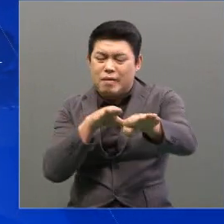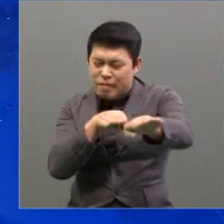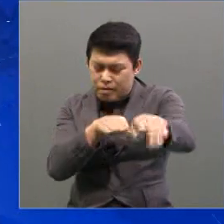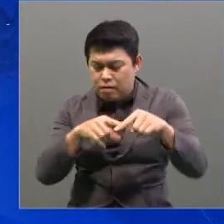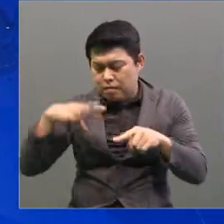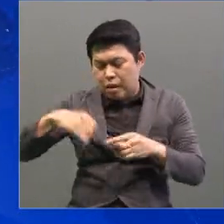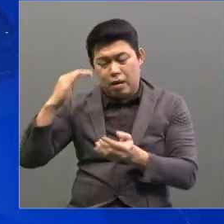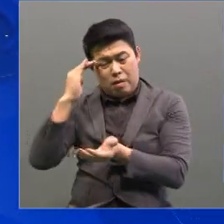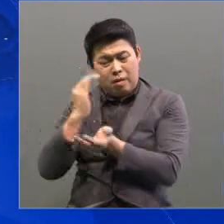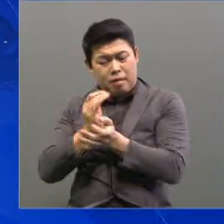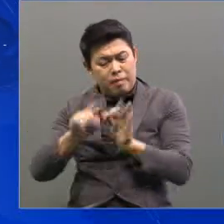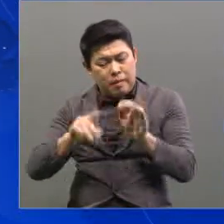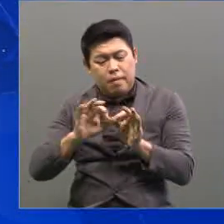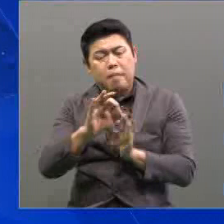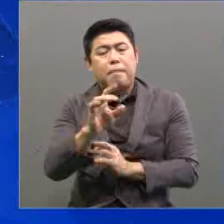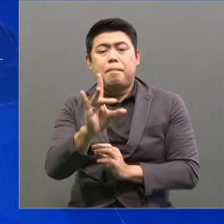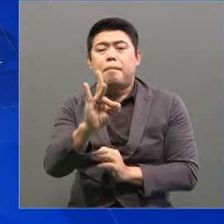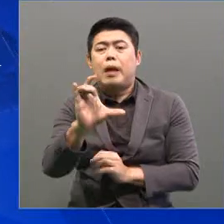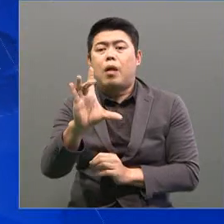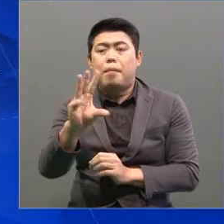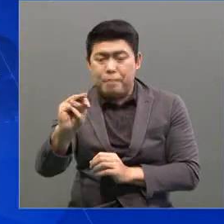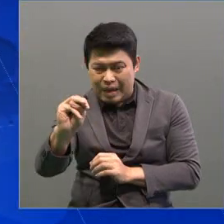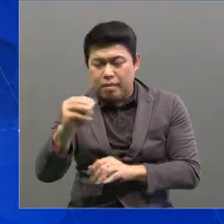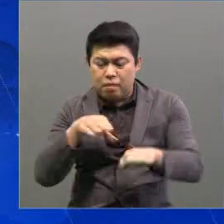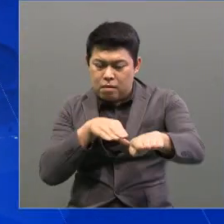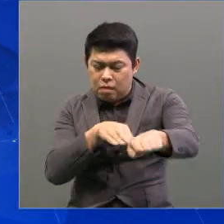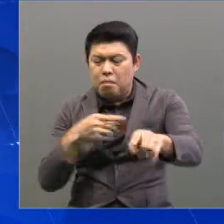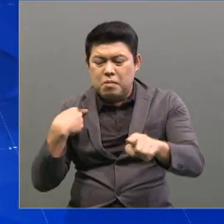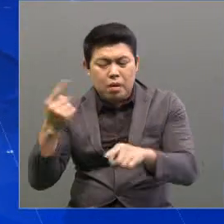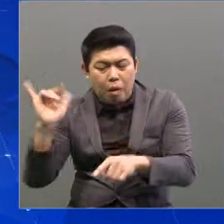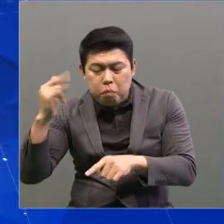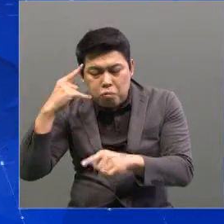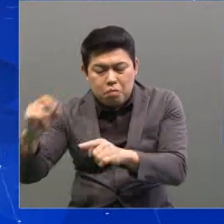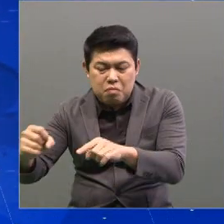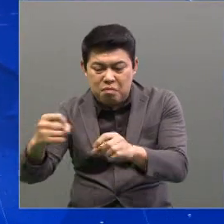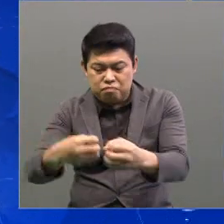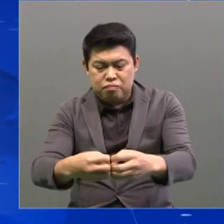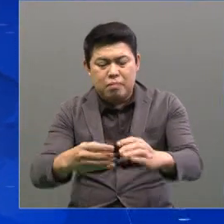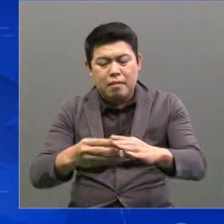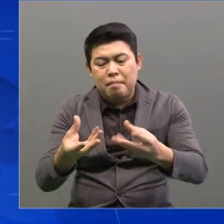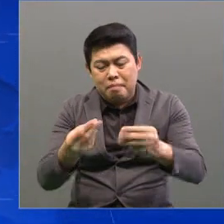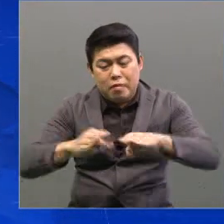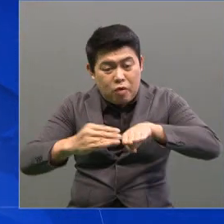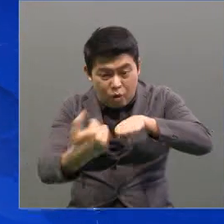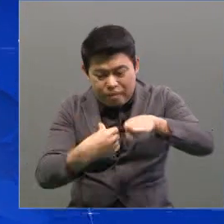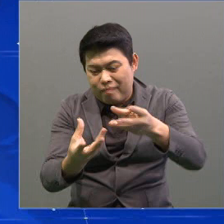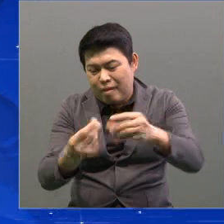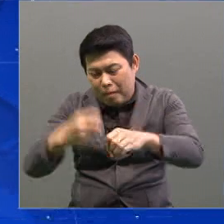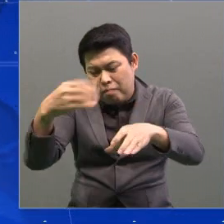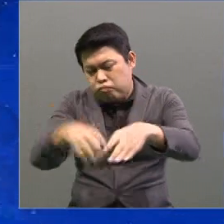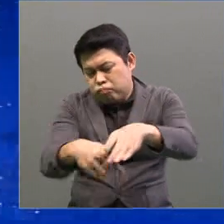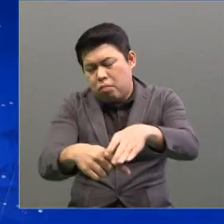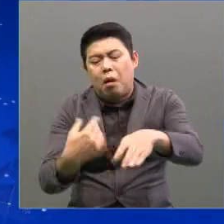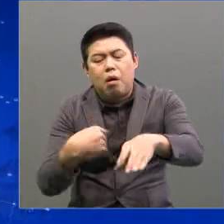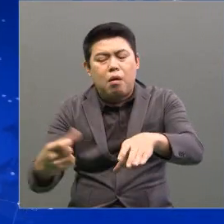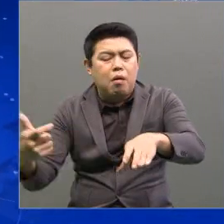จากฐานปฏิบัติการประมาณ800เมตรก็มีการจุดชนวนระเบิดที่ฝังเอาไว้อยู่ใต้ผิวถนนจนเกิด